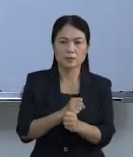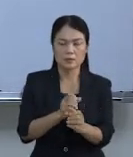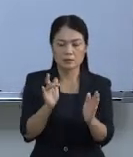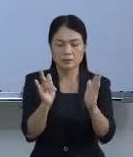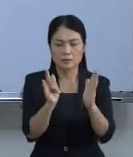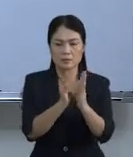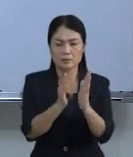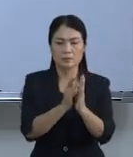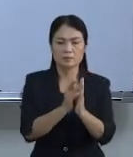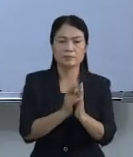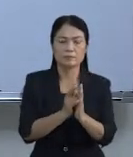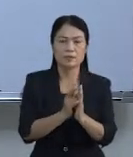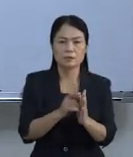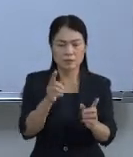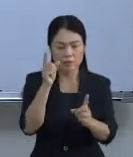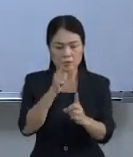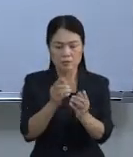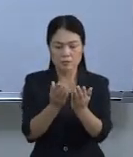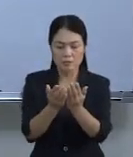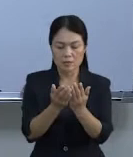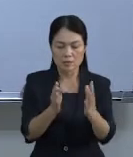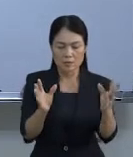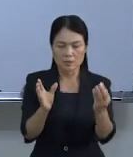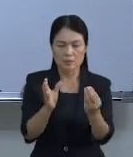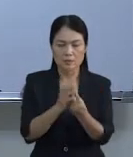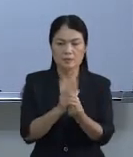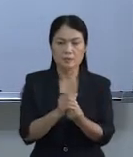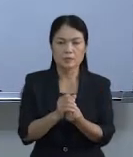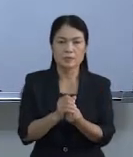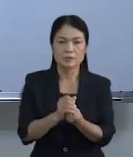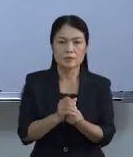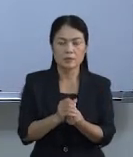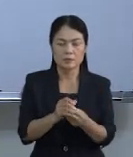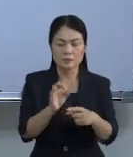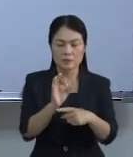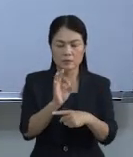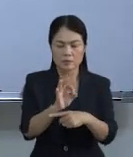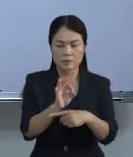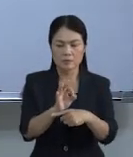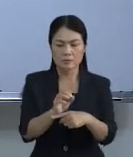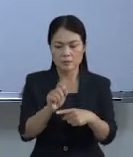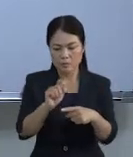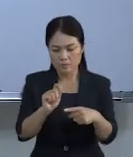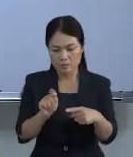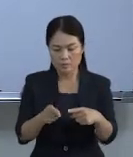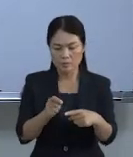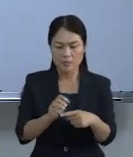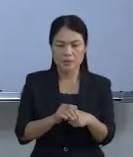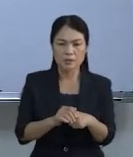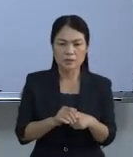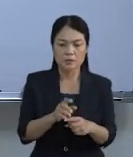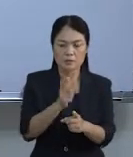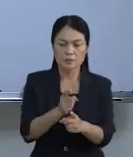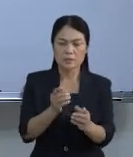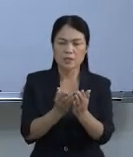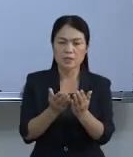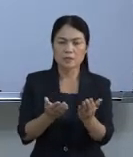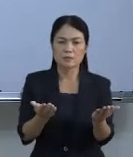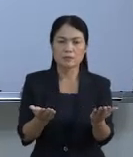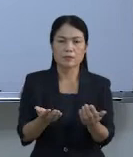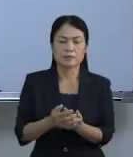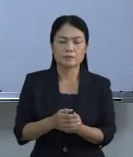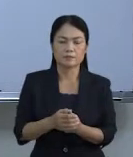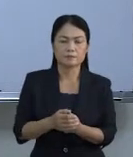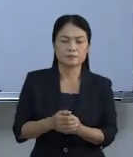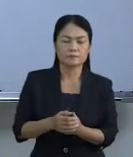nhặt làm bay an chùm luôn tu sập hiện nâng nè tao tao an dòng mạch con làm bay an